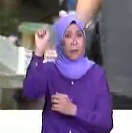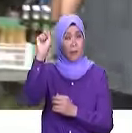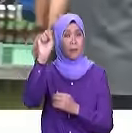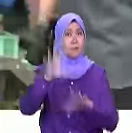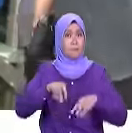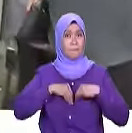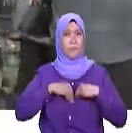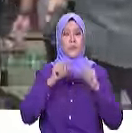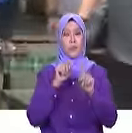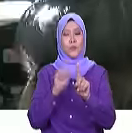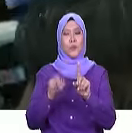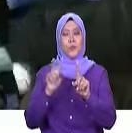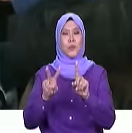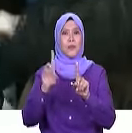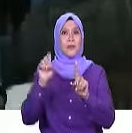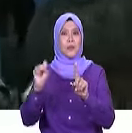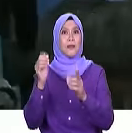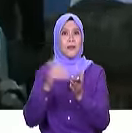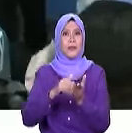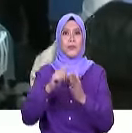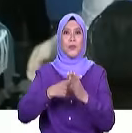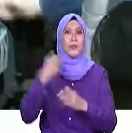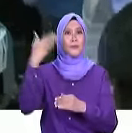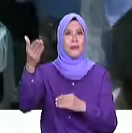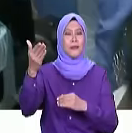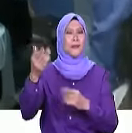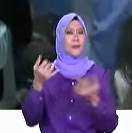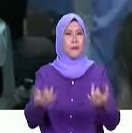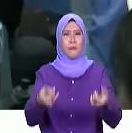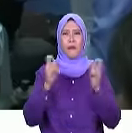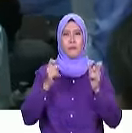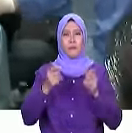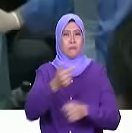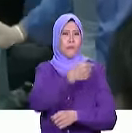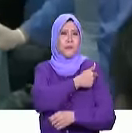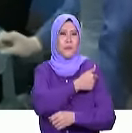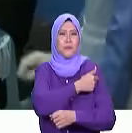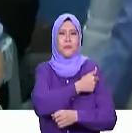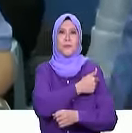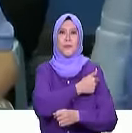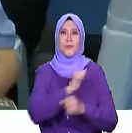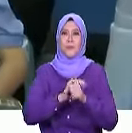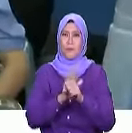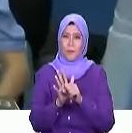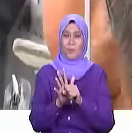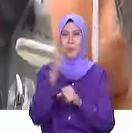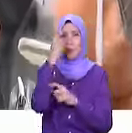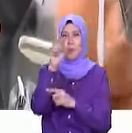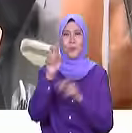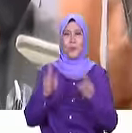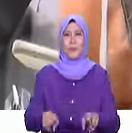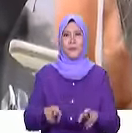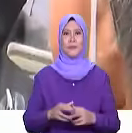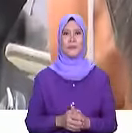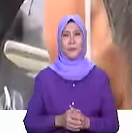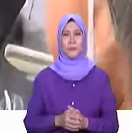dan 1.2 juta dos lagi pada bulan depan mempercepatkan proses pemberian suntikan vaksin kepada rakyat. Sangat